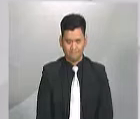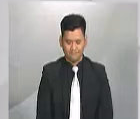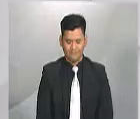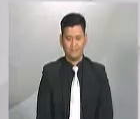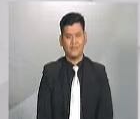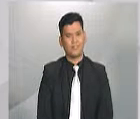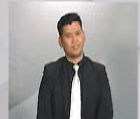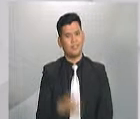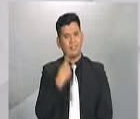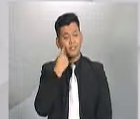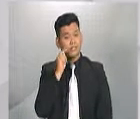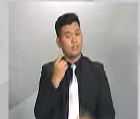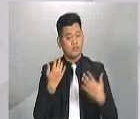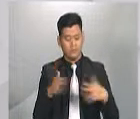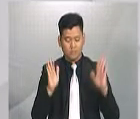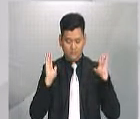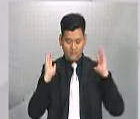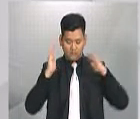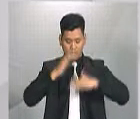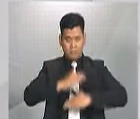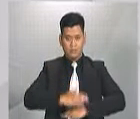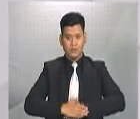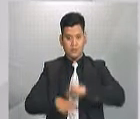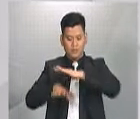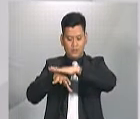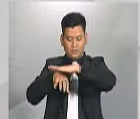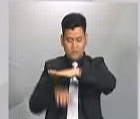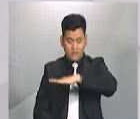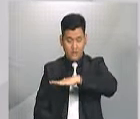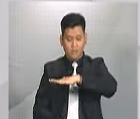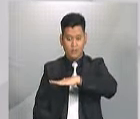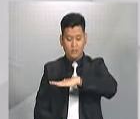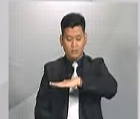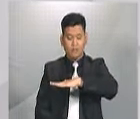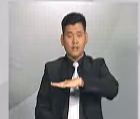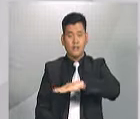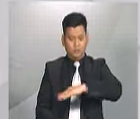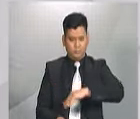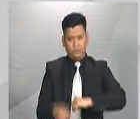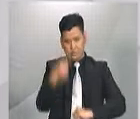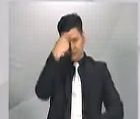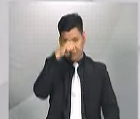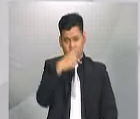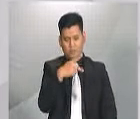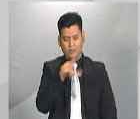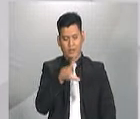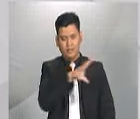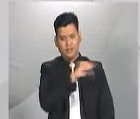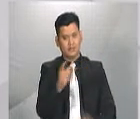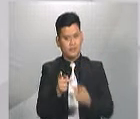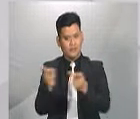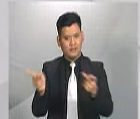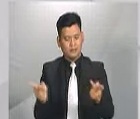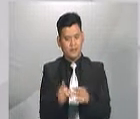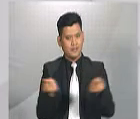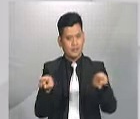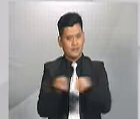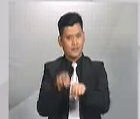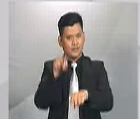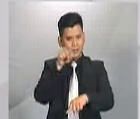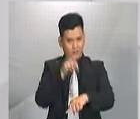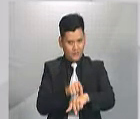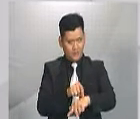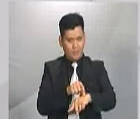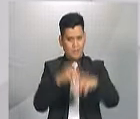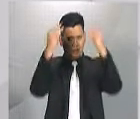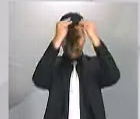Baiklah sebentar tadi telah masuk solat fardu isyak bagi wilayah Persekutuan Kuala Lumpur dan kawasan-kawasan yang sewaktu dengannya Majlis